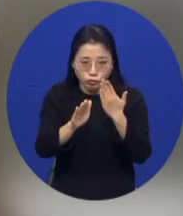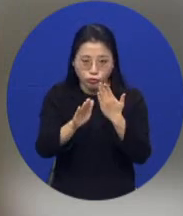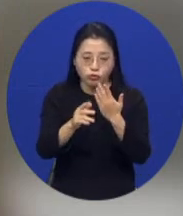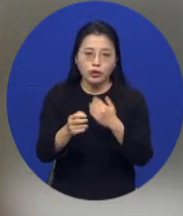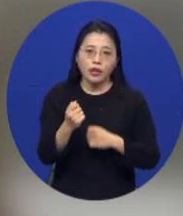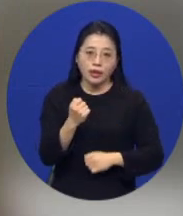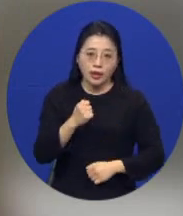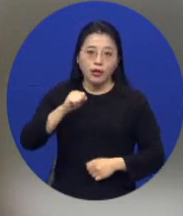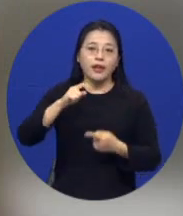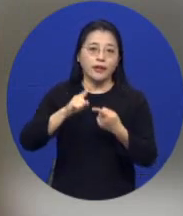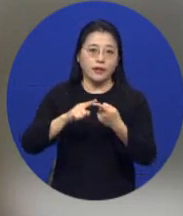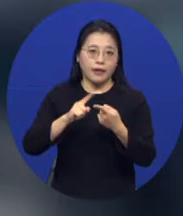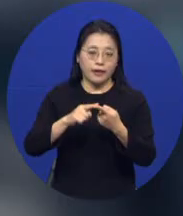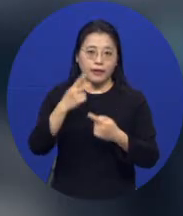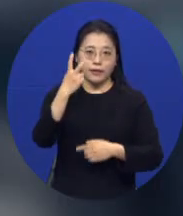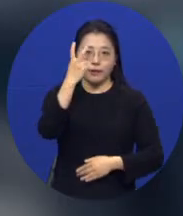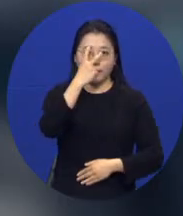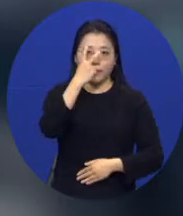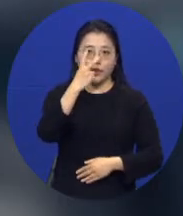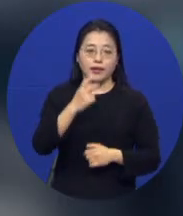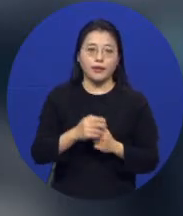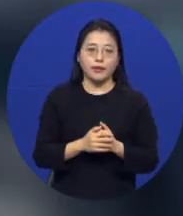여부를 조사할 예정입니다